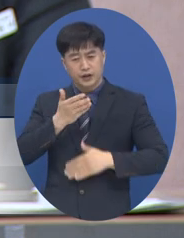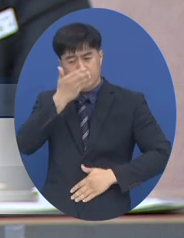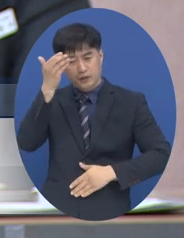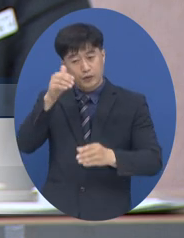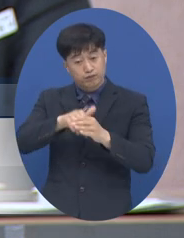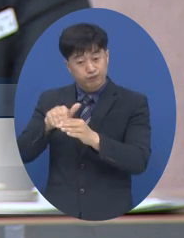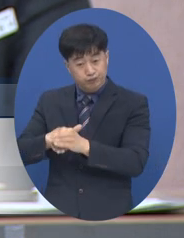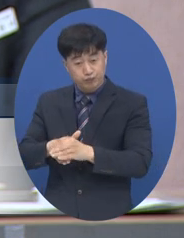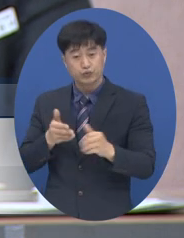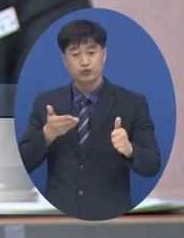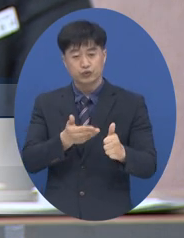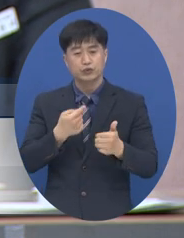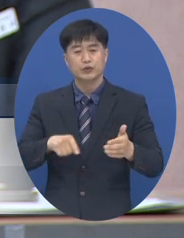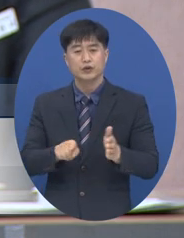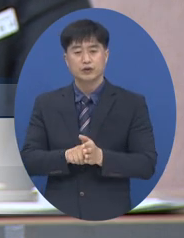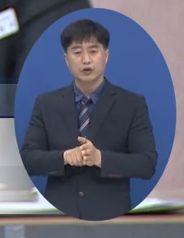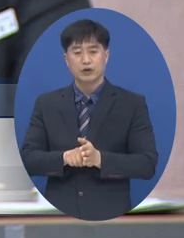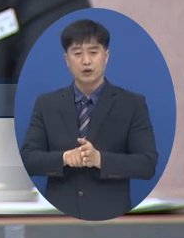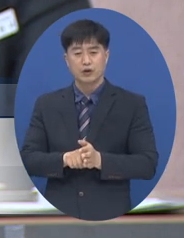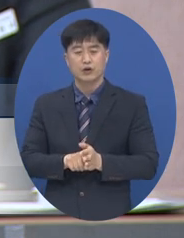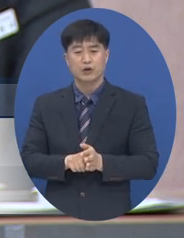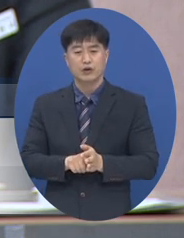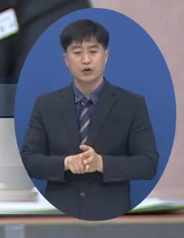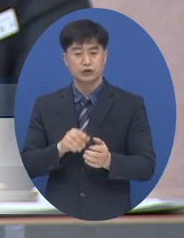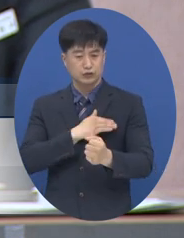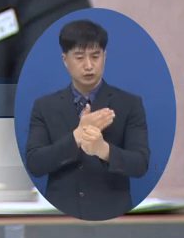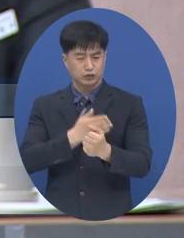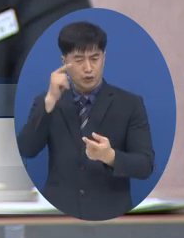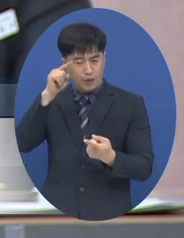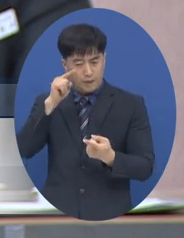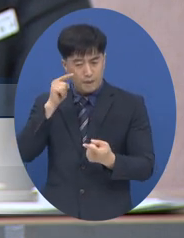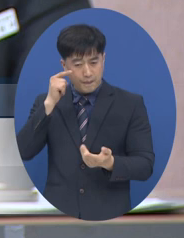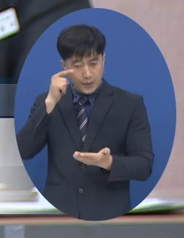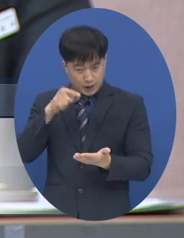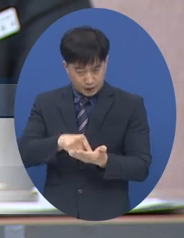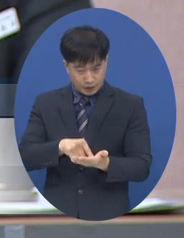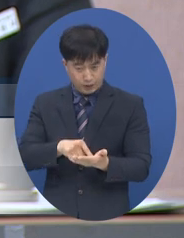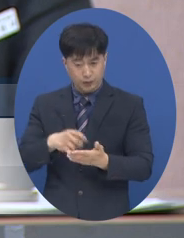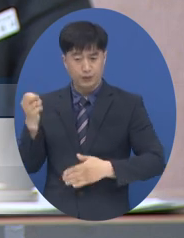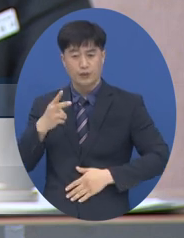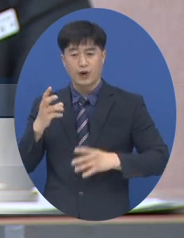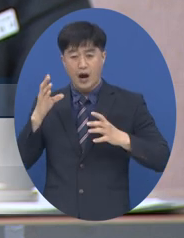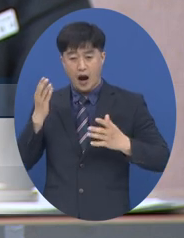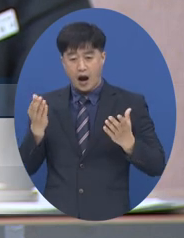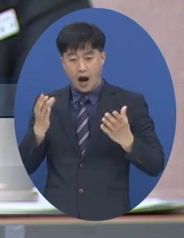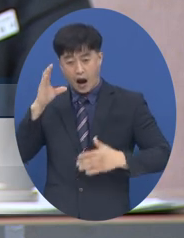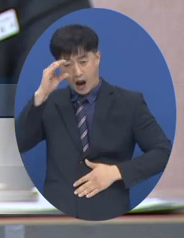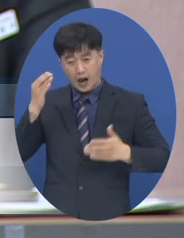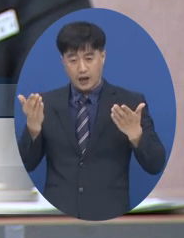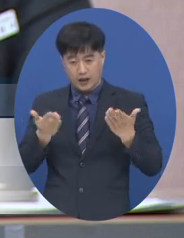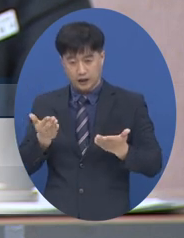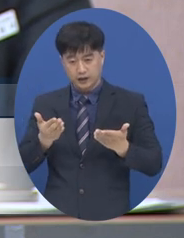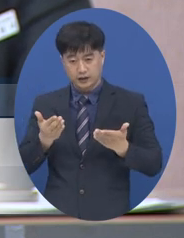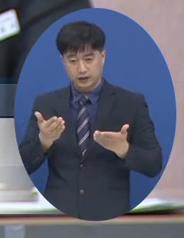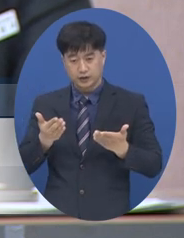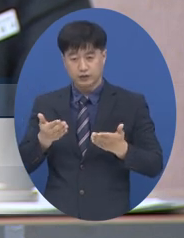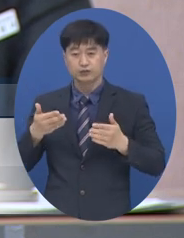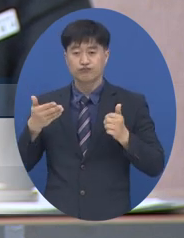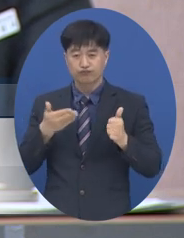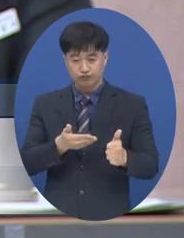심어주기 위해서 에 꿈을 심어주기 위해서 이제 역량 발굴 한다든지 또는 뭐 어떤 그